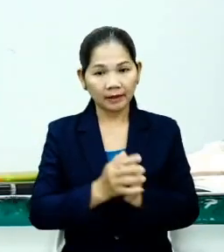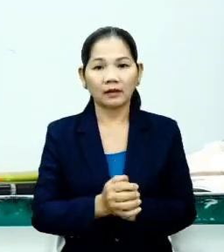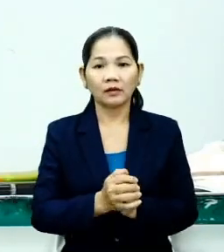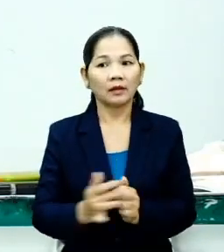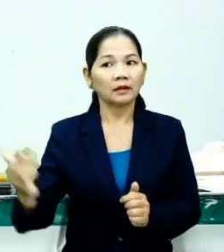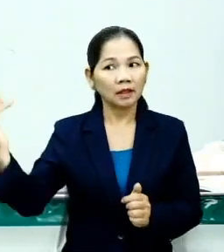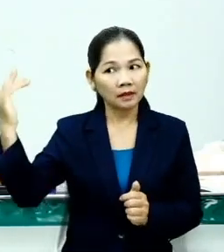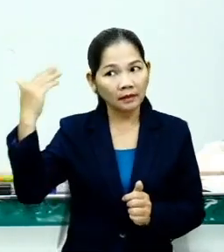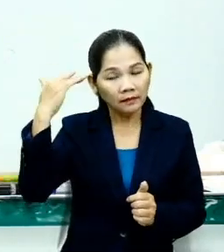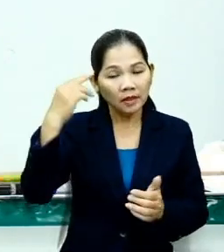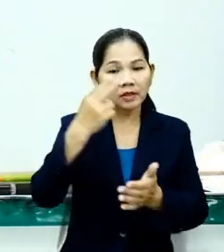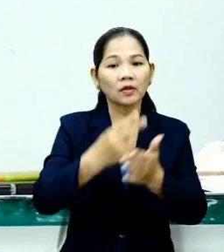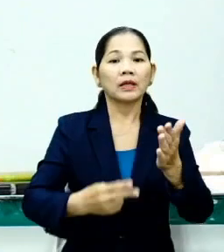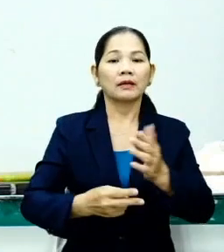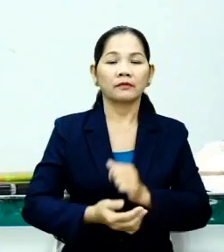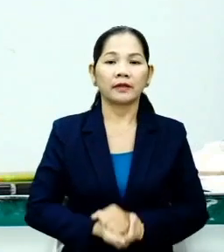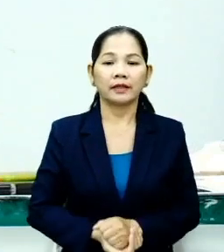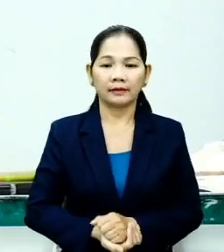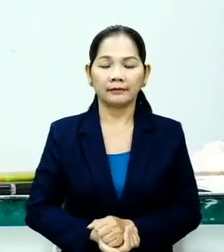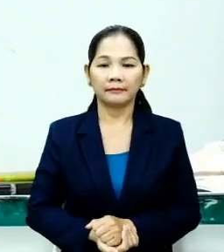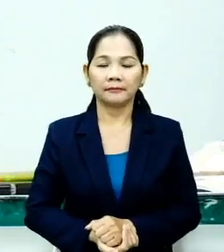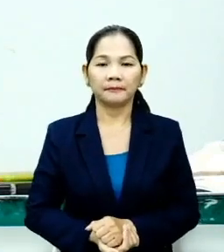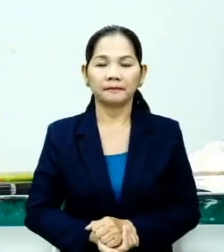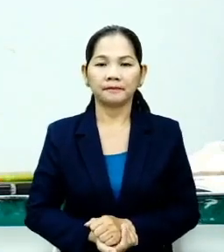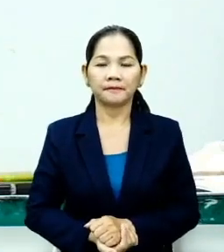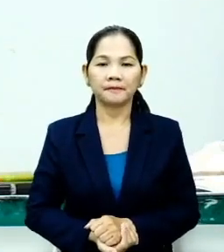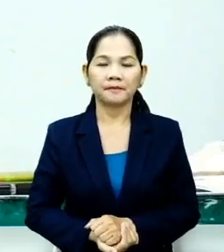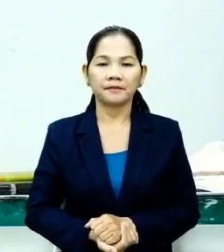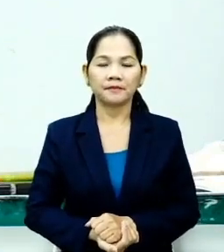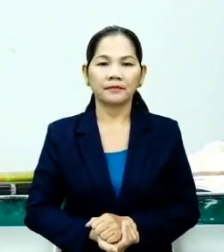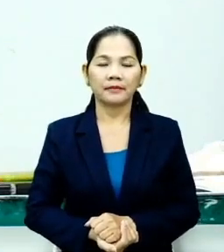miên số đam ở vậy con